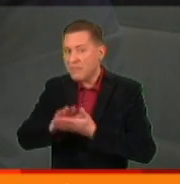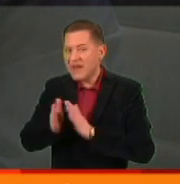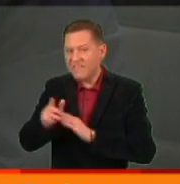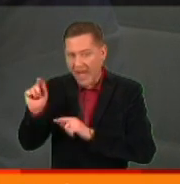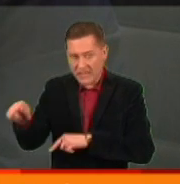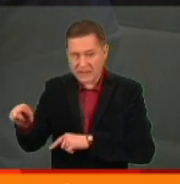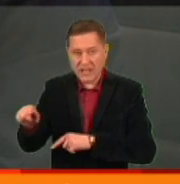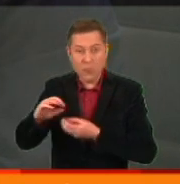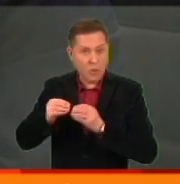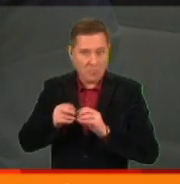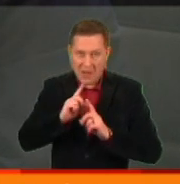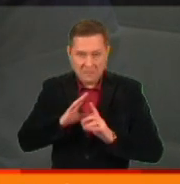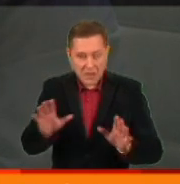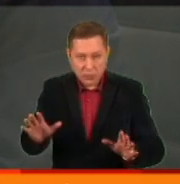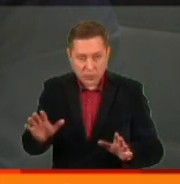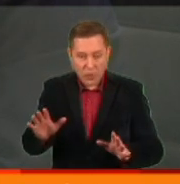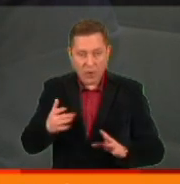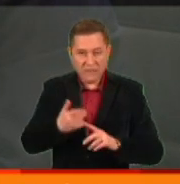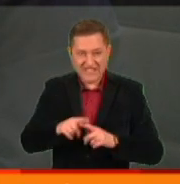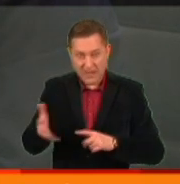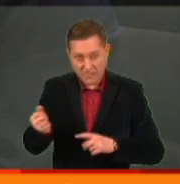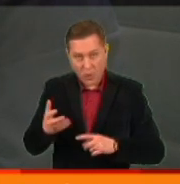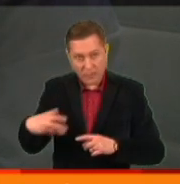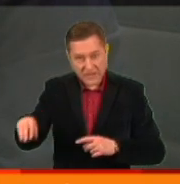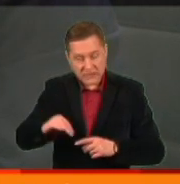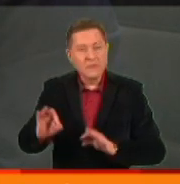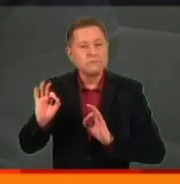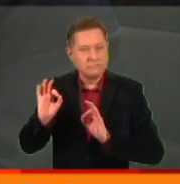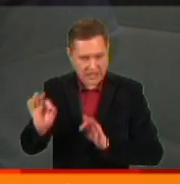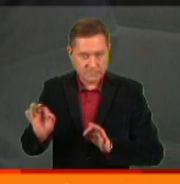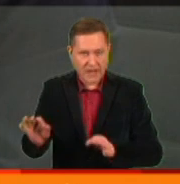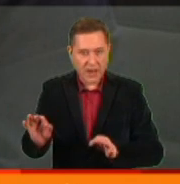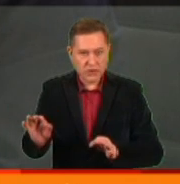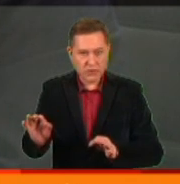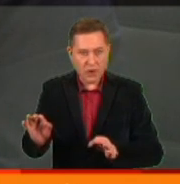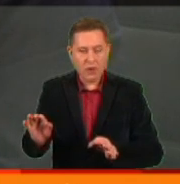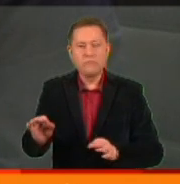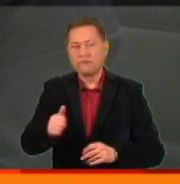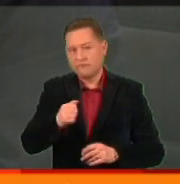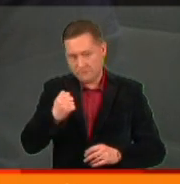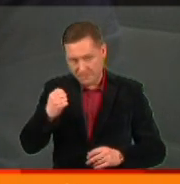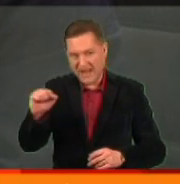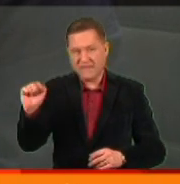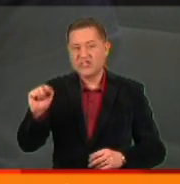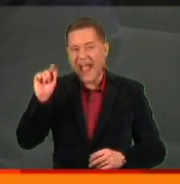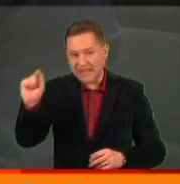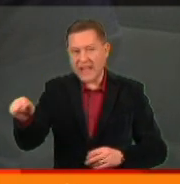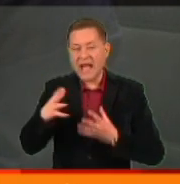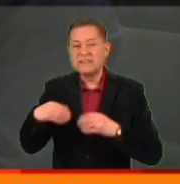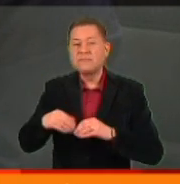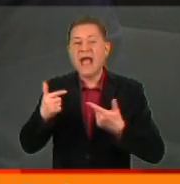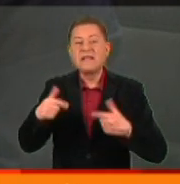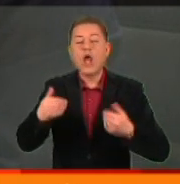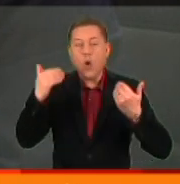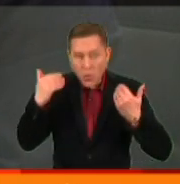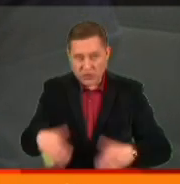було проблем в цій прийомній сім'ї, то безперечно переважає та сім'я, де вже